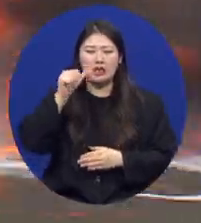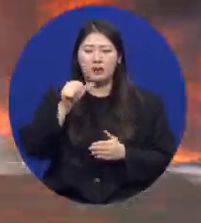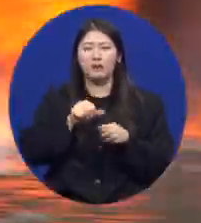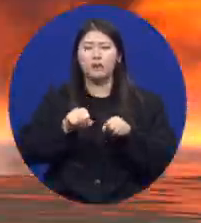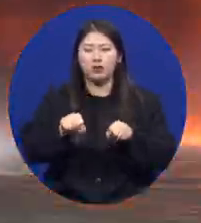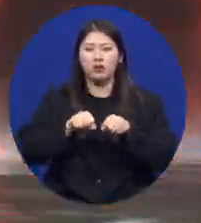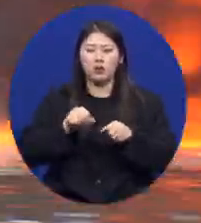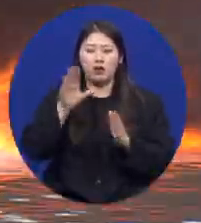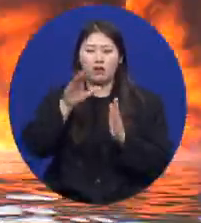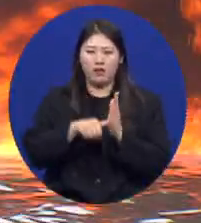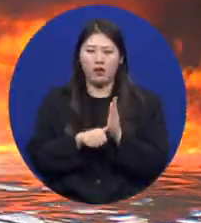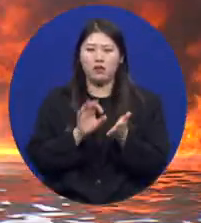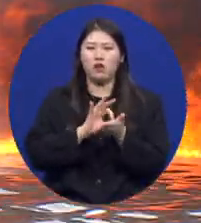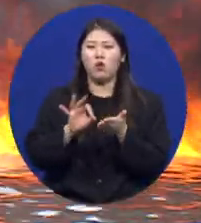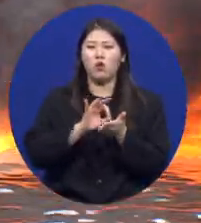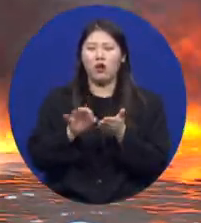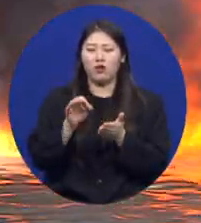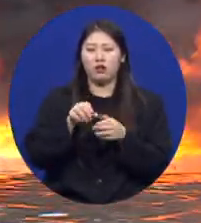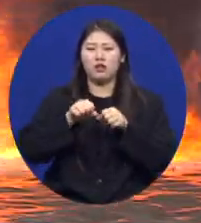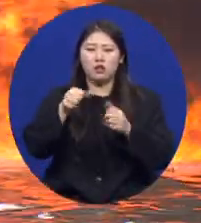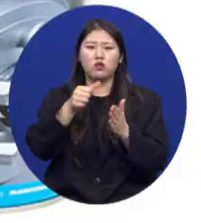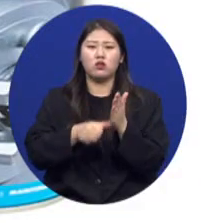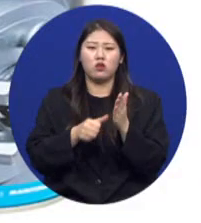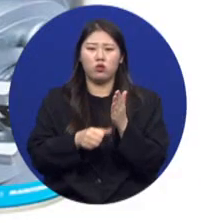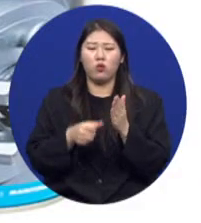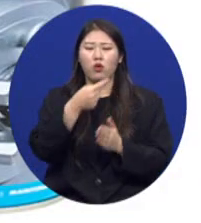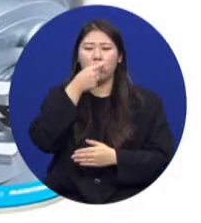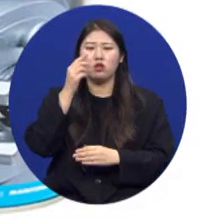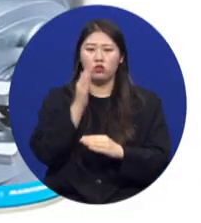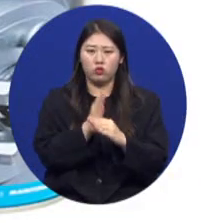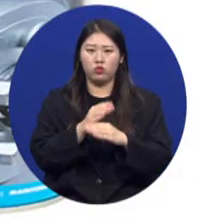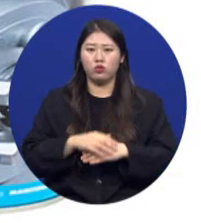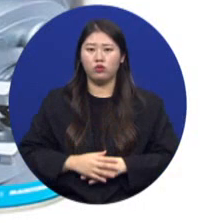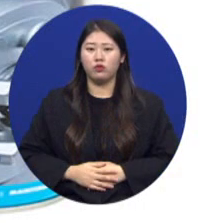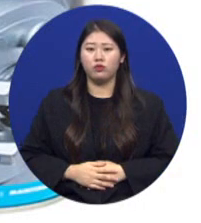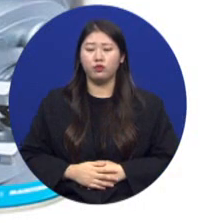제거할 때 쓰는 세척제로 추정되고 있습니다.